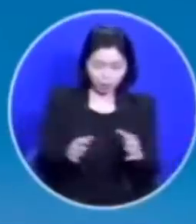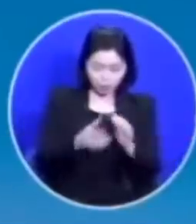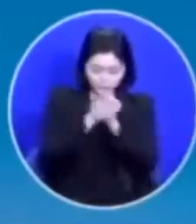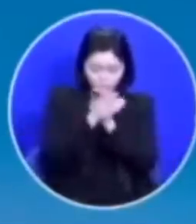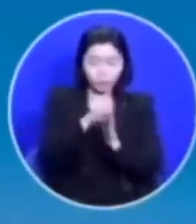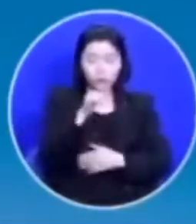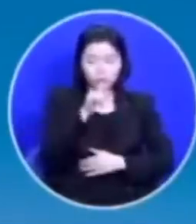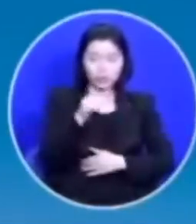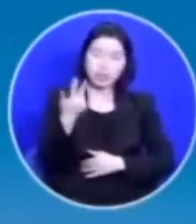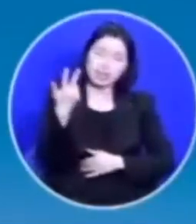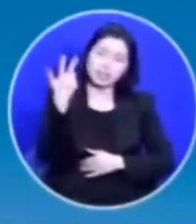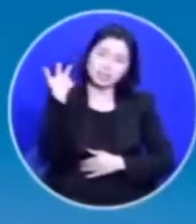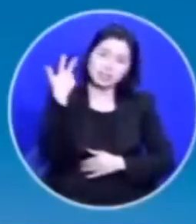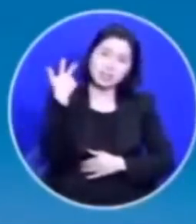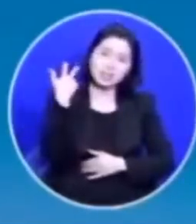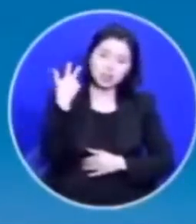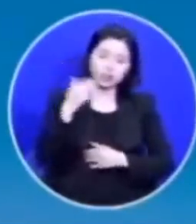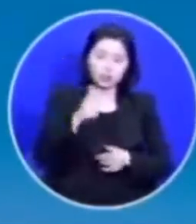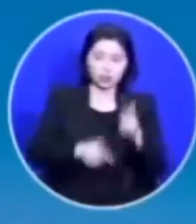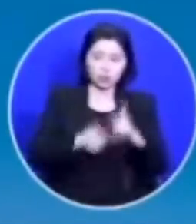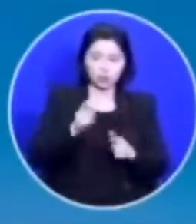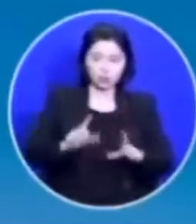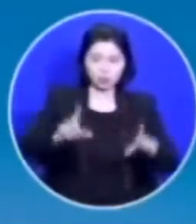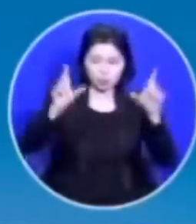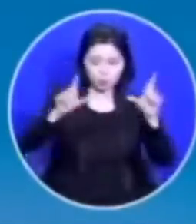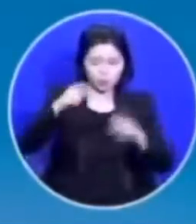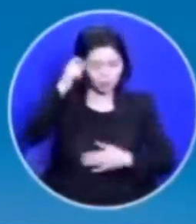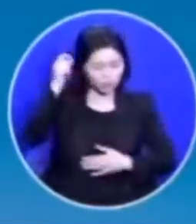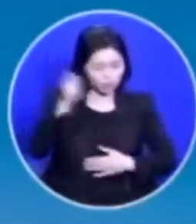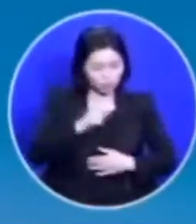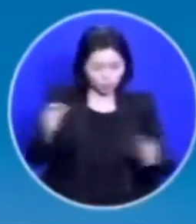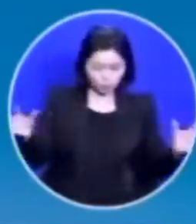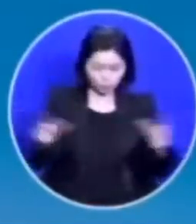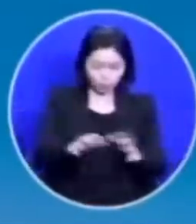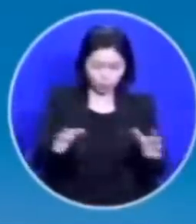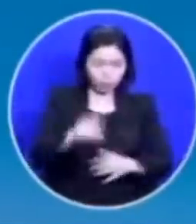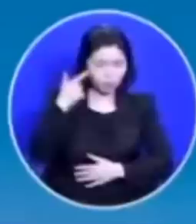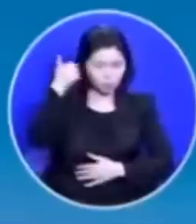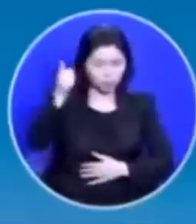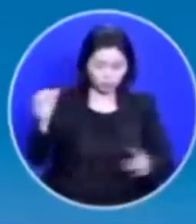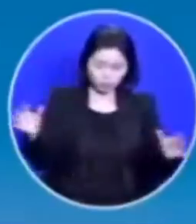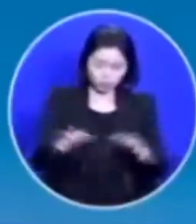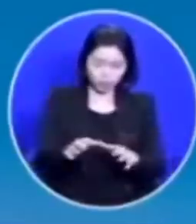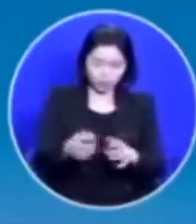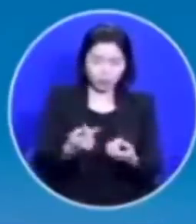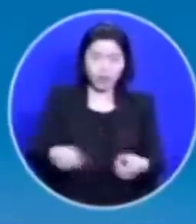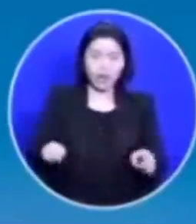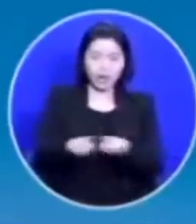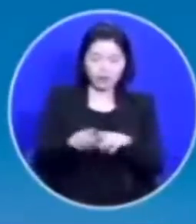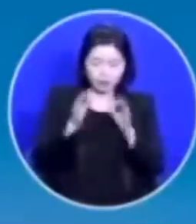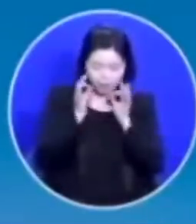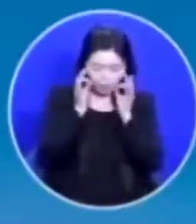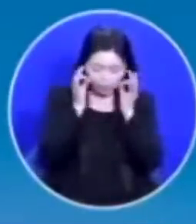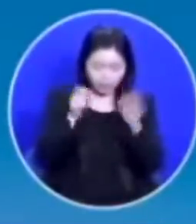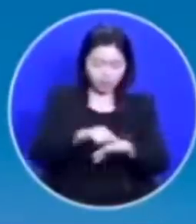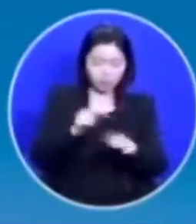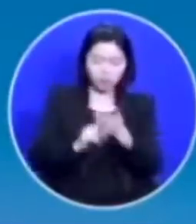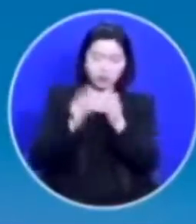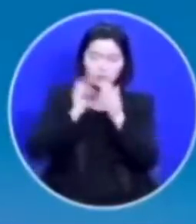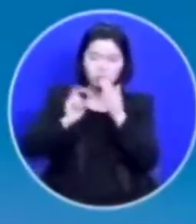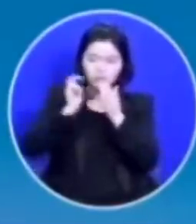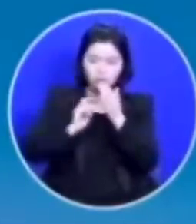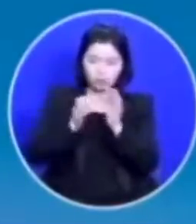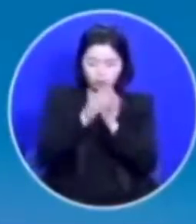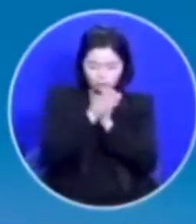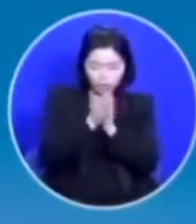지난 주 목요일 임 기도의 목사님들이 모이 셨어요 함께 간절한 마음으로 찬송하고 기도를